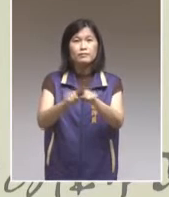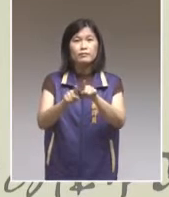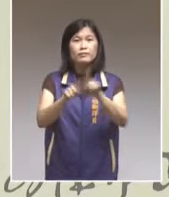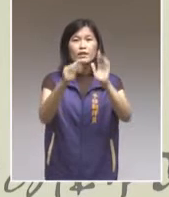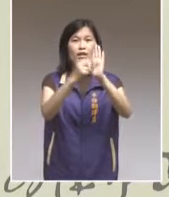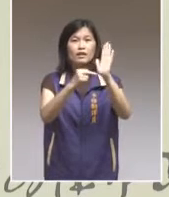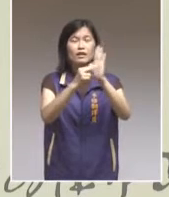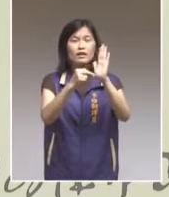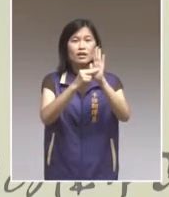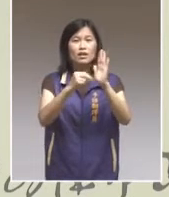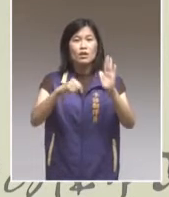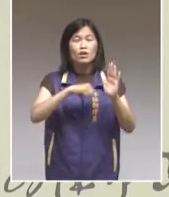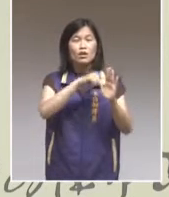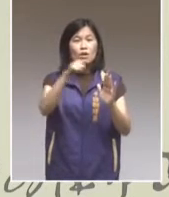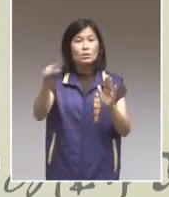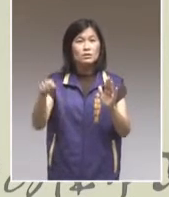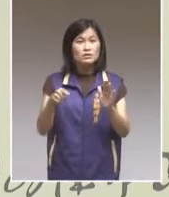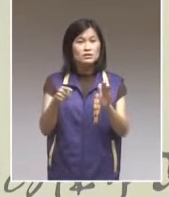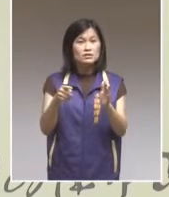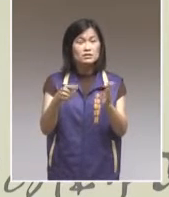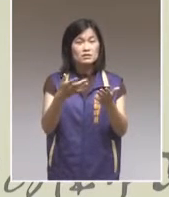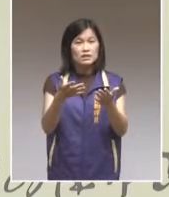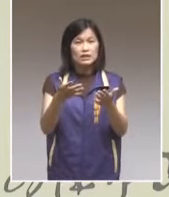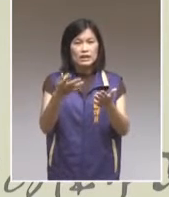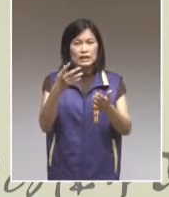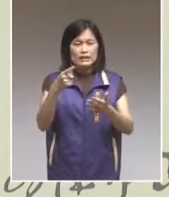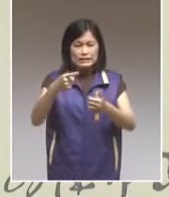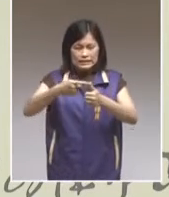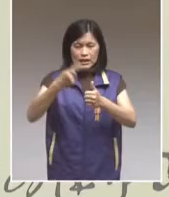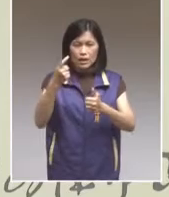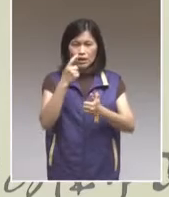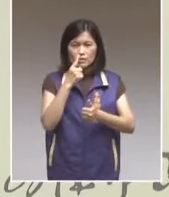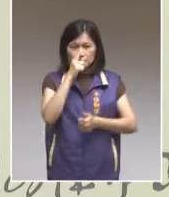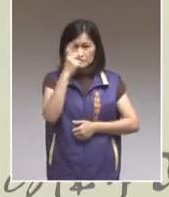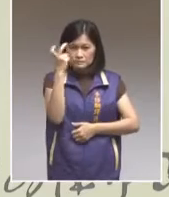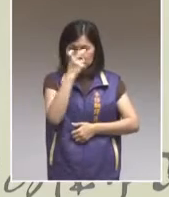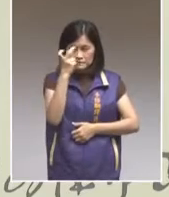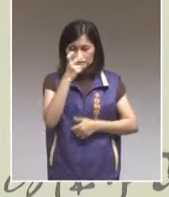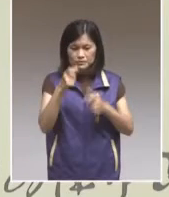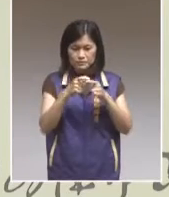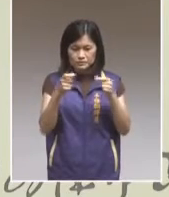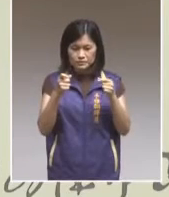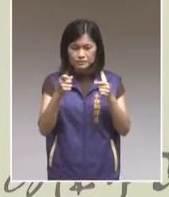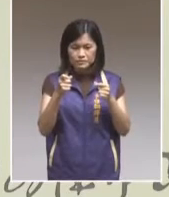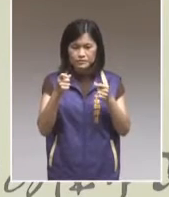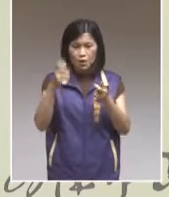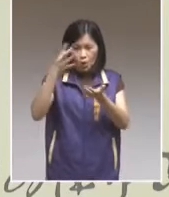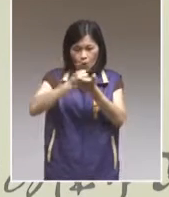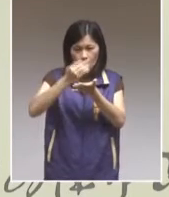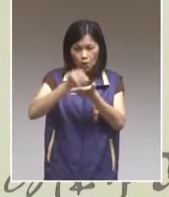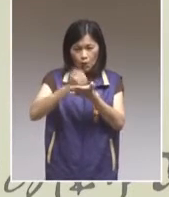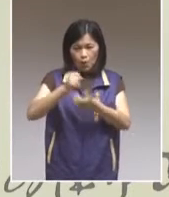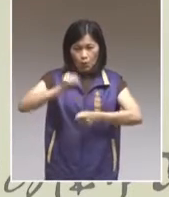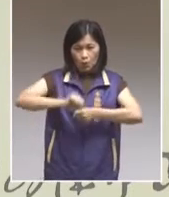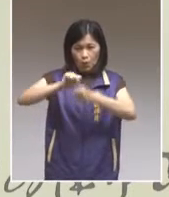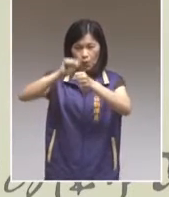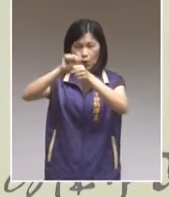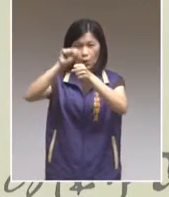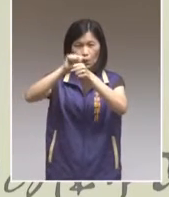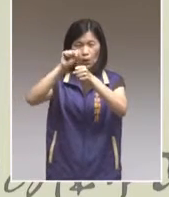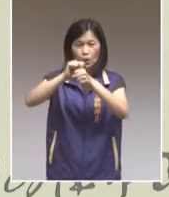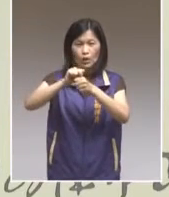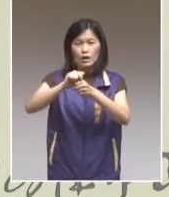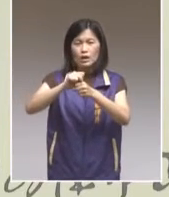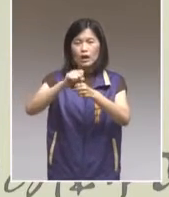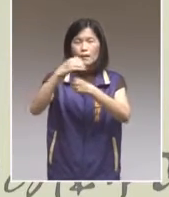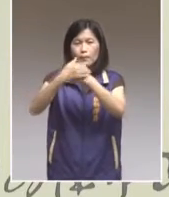哦、我们也会用、筛检的部分，比较密集的筛检来确保、学校的风